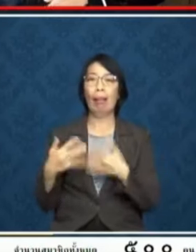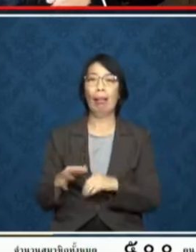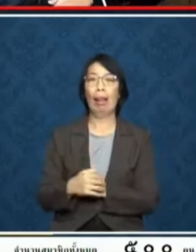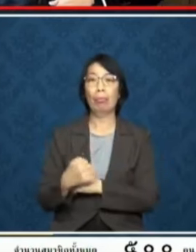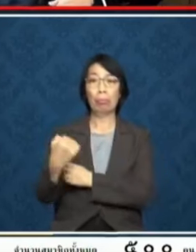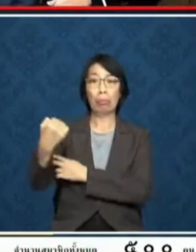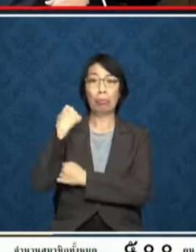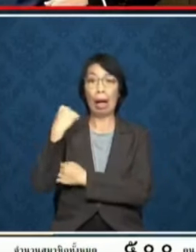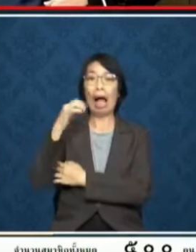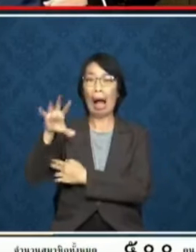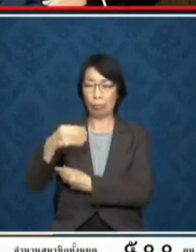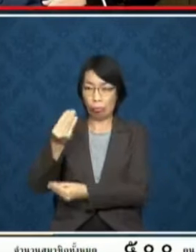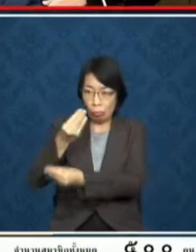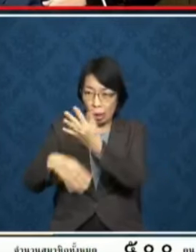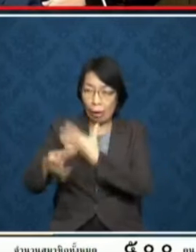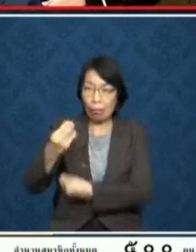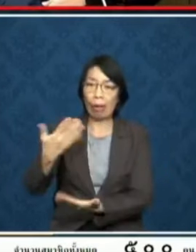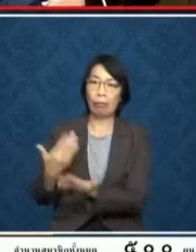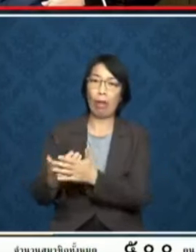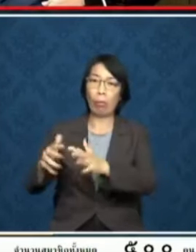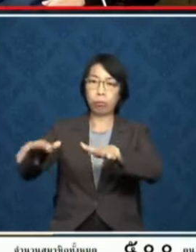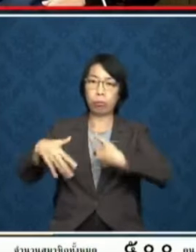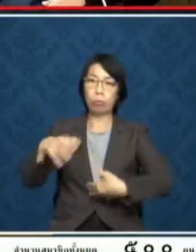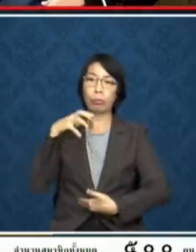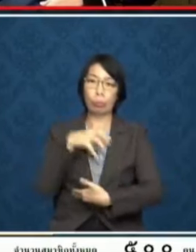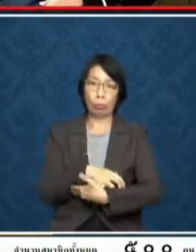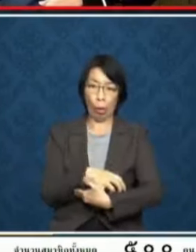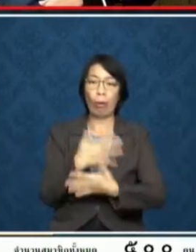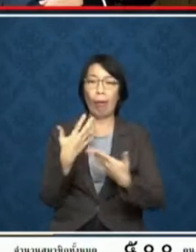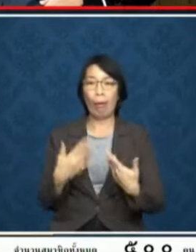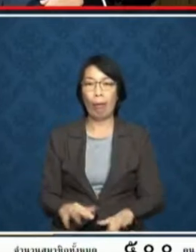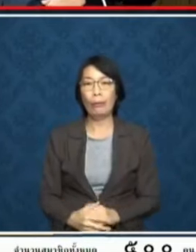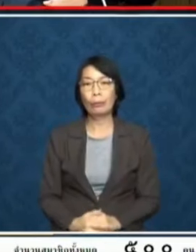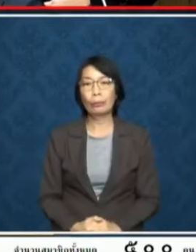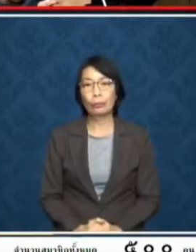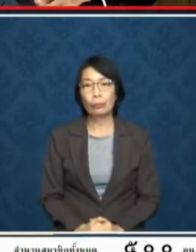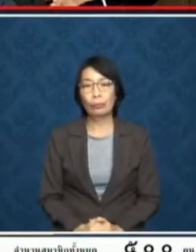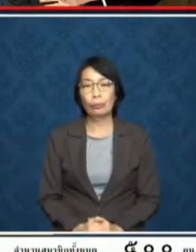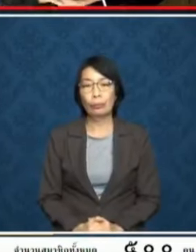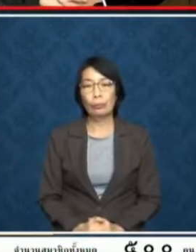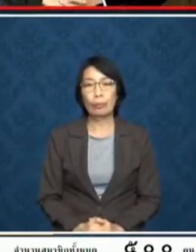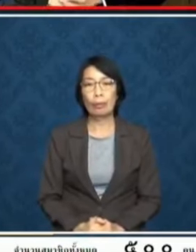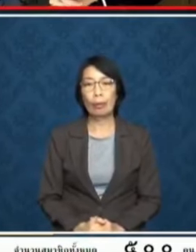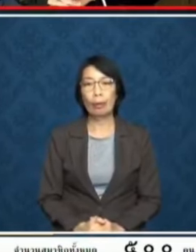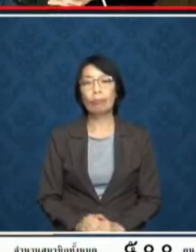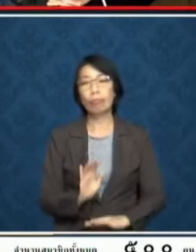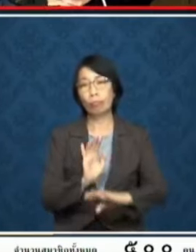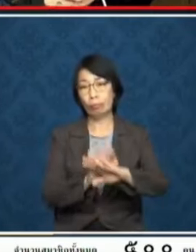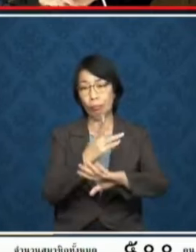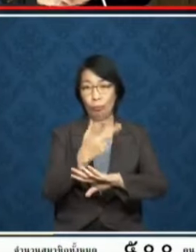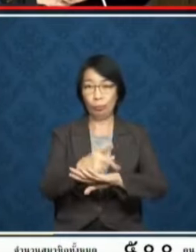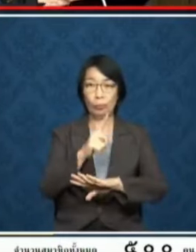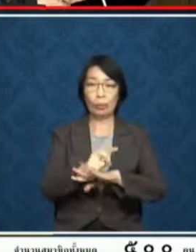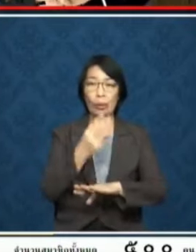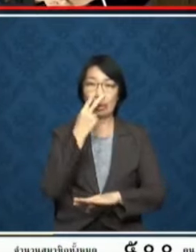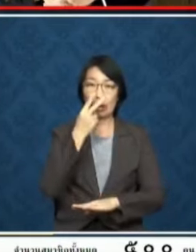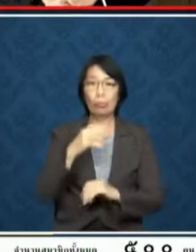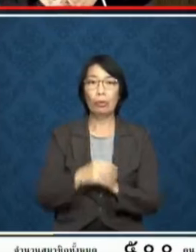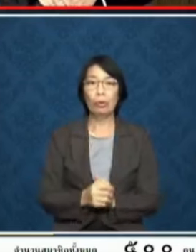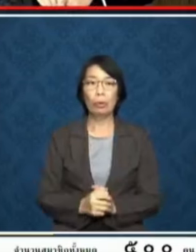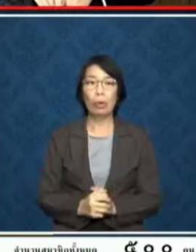านของกองทัพเพื่อหารายได้ให้กับตนเองไปเสียแล้วค่ะท่านประธานคะถ้าเราไปดูขุมทรัพย์แรกก็